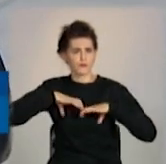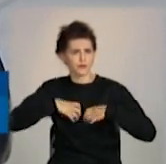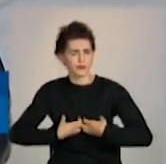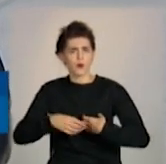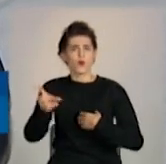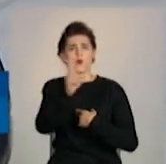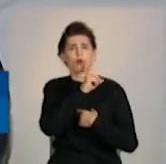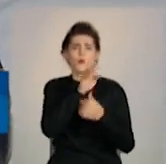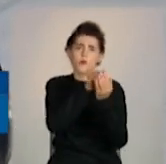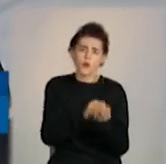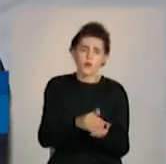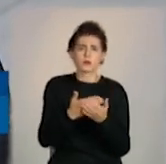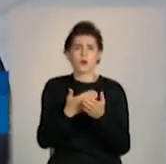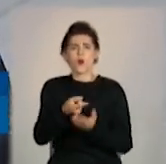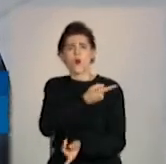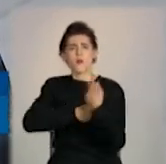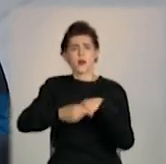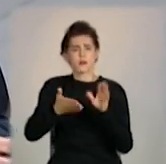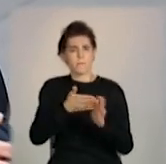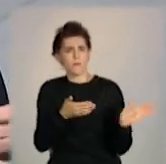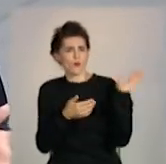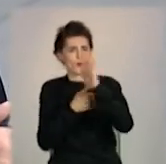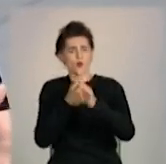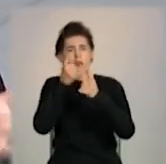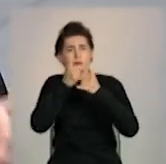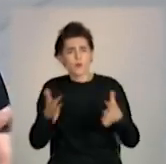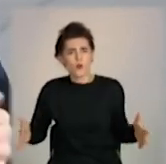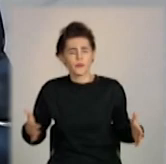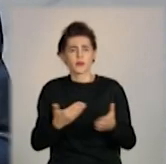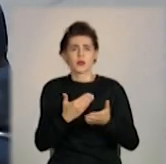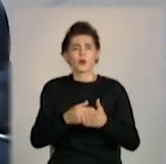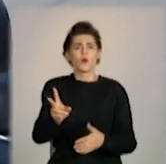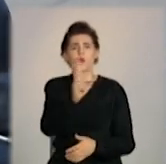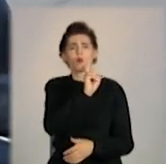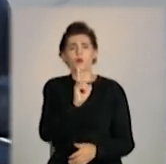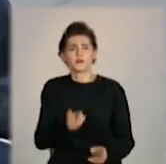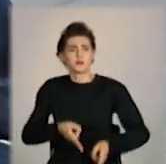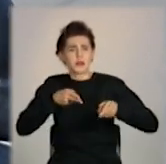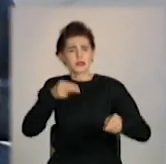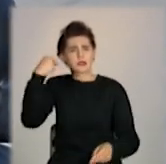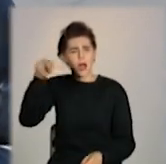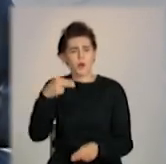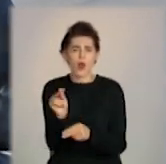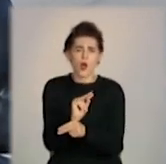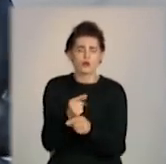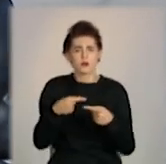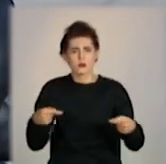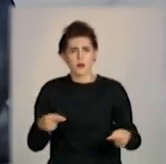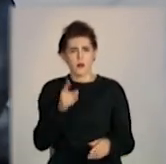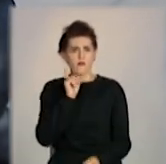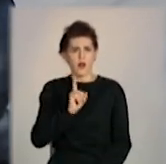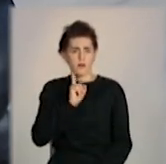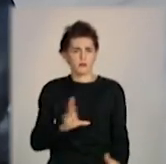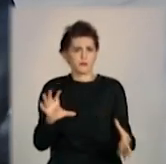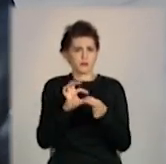Маріуполя на похорон та тепер не може повернутися додому. Є пасажири, які збиралися на лікування до Запоріжжя та тепер залишилися